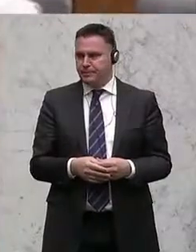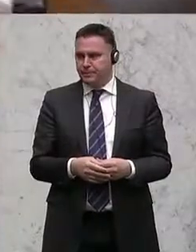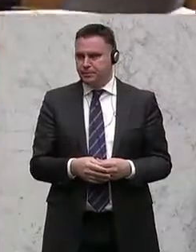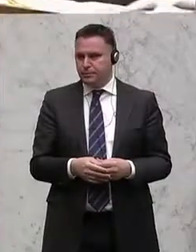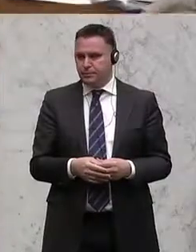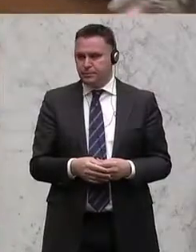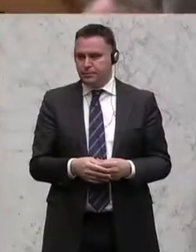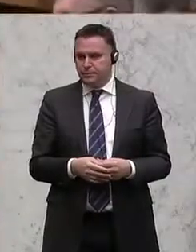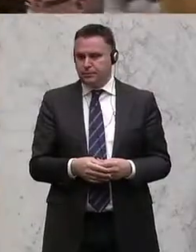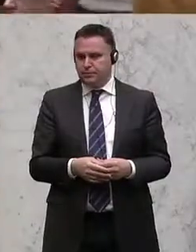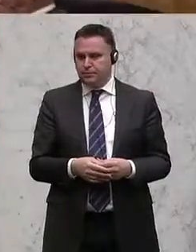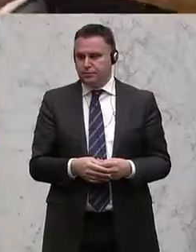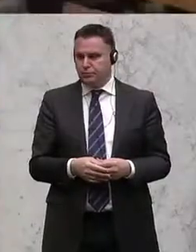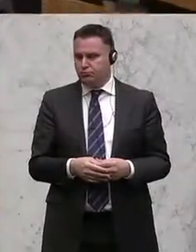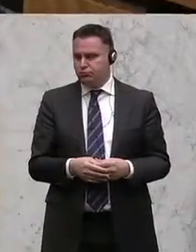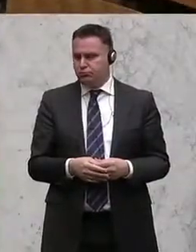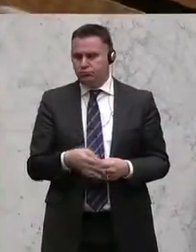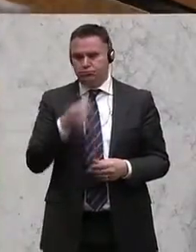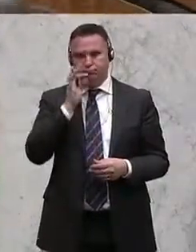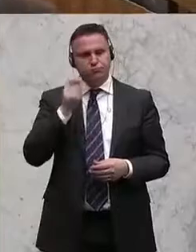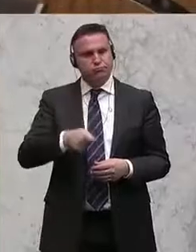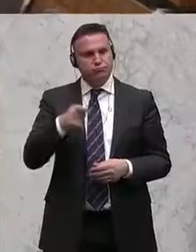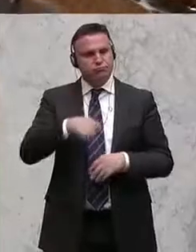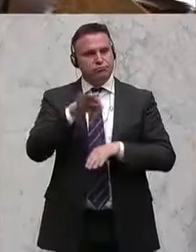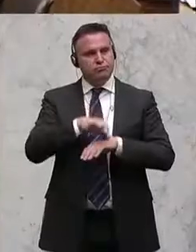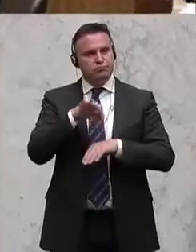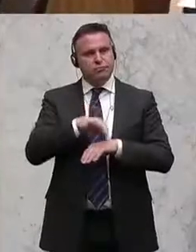Johannes Hübner von der FPÖ äußert sich zum Antrag der Grünen.